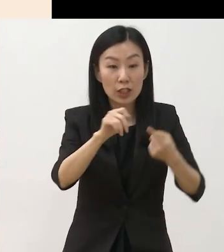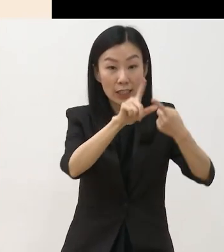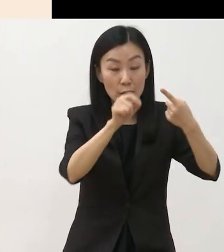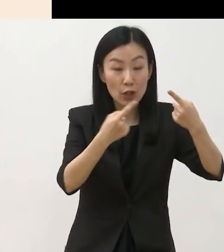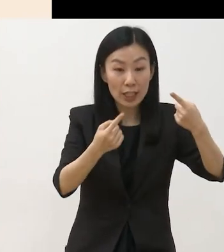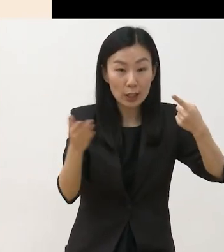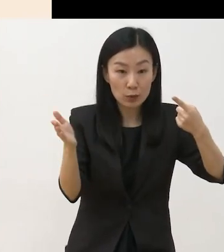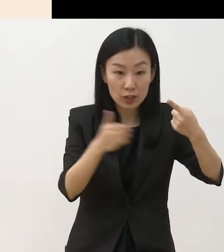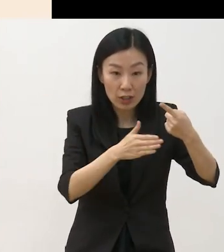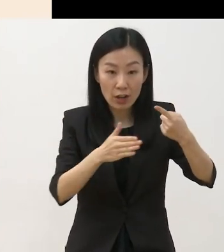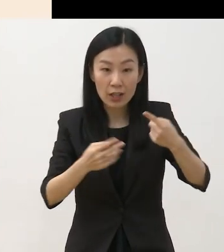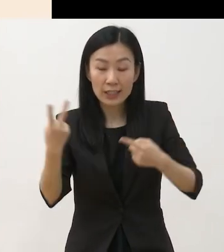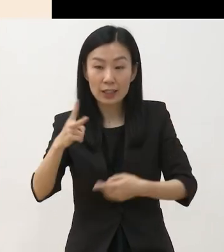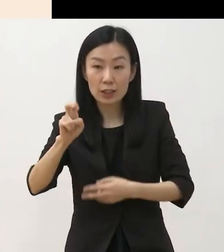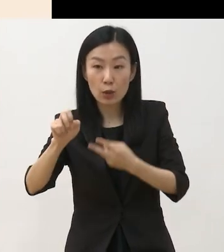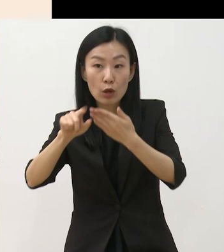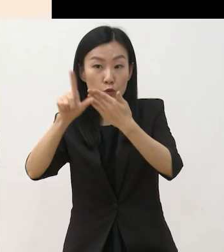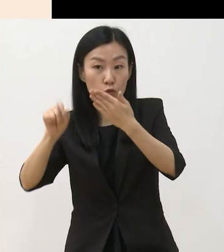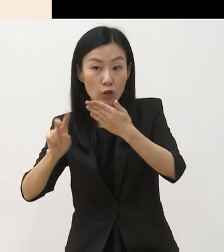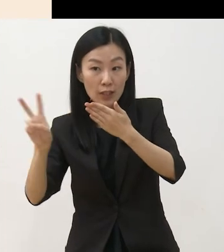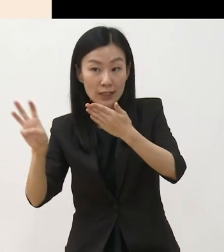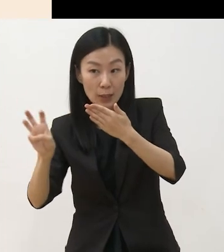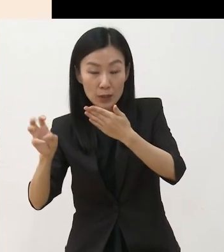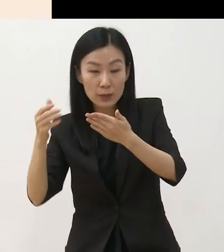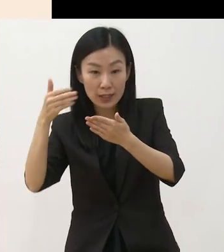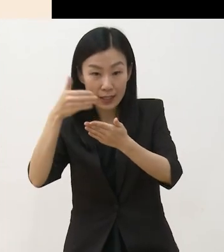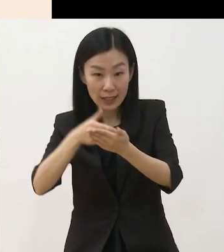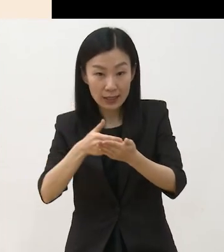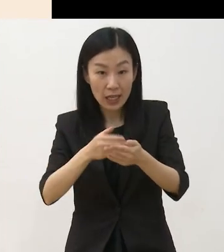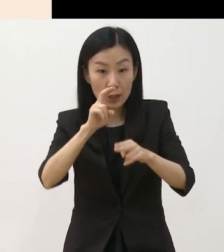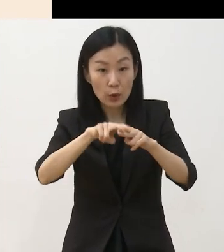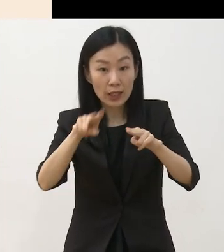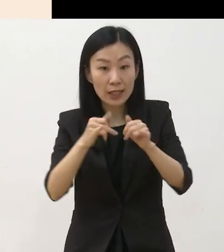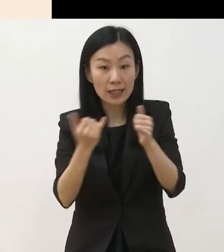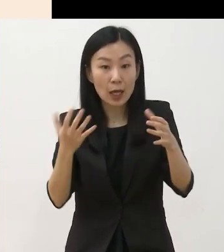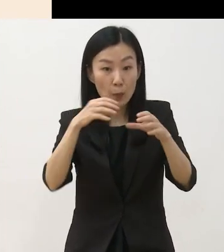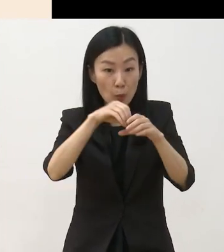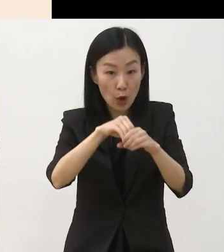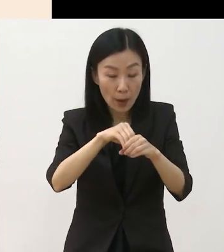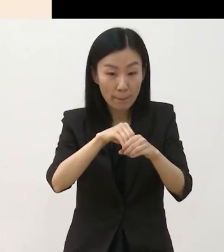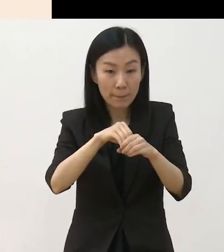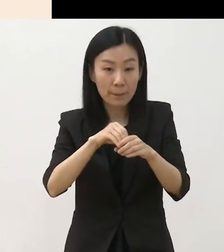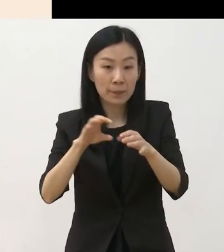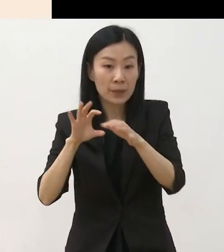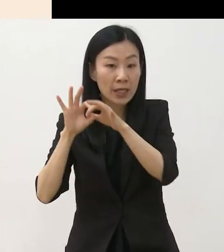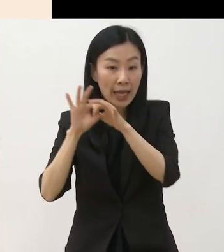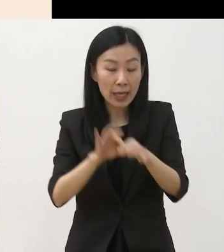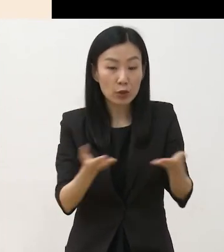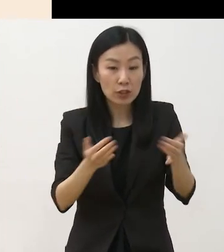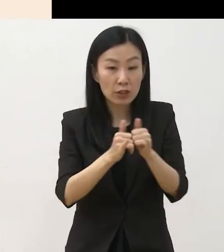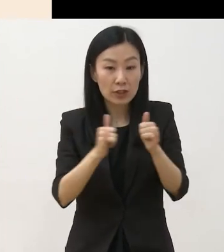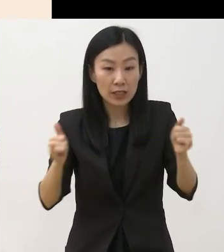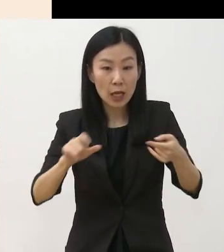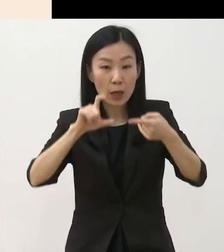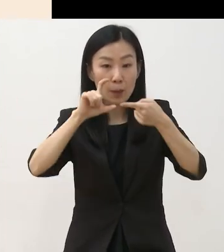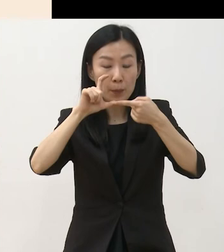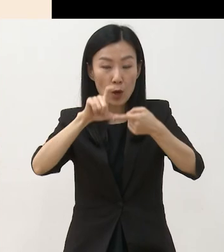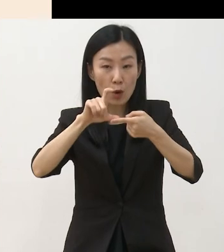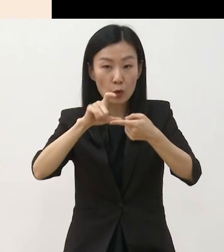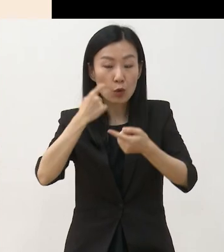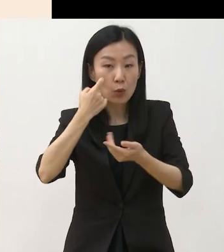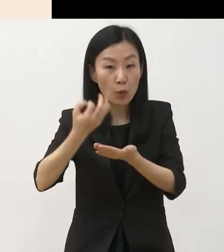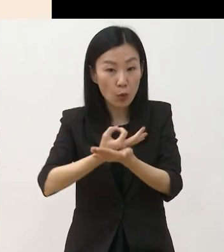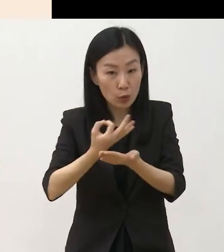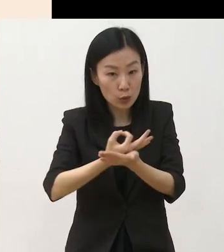1일부터 2020년 9월 30일까지 퇴사자를 포함한 6개월 이상 지속 근무한 근로자의 평균 보수 수준을